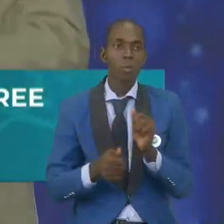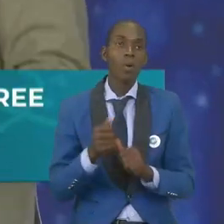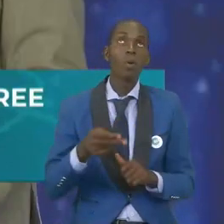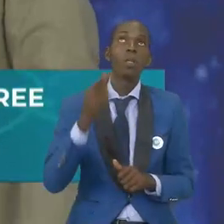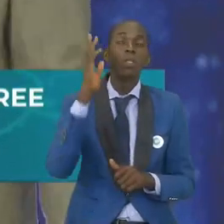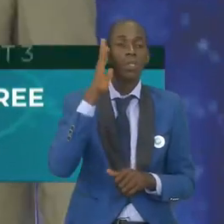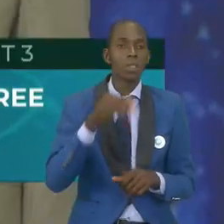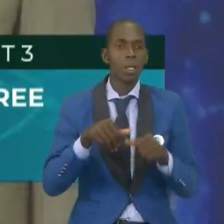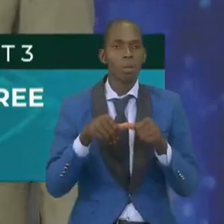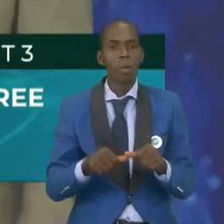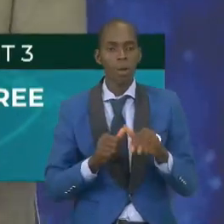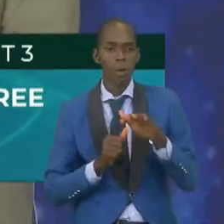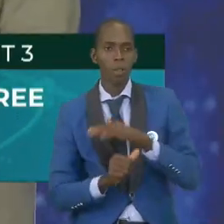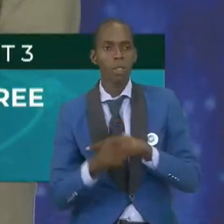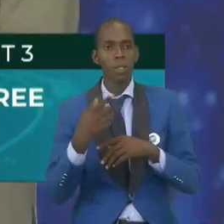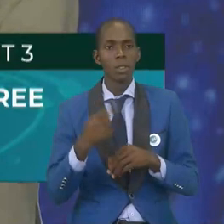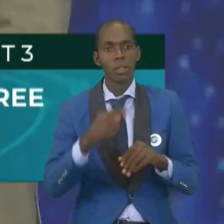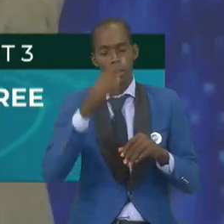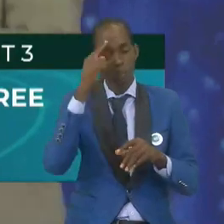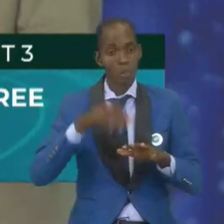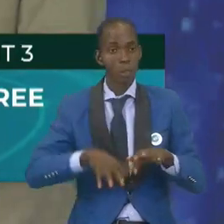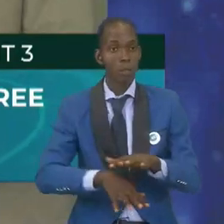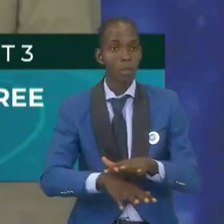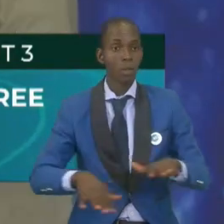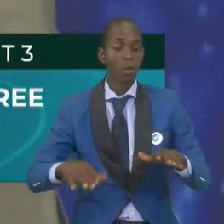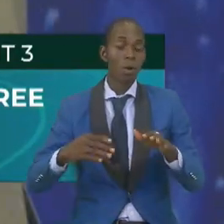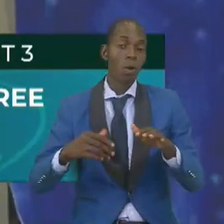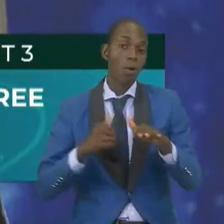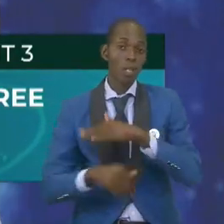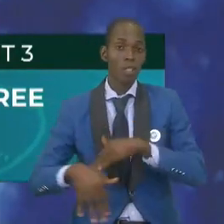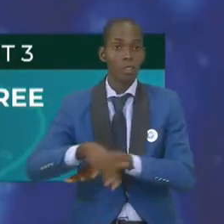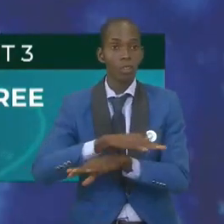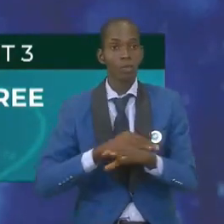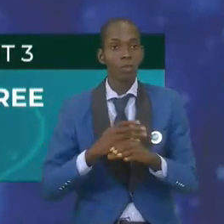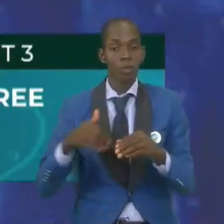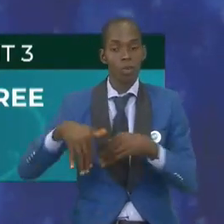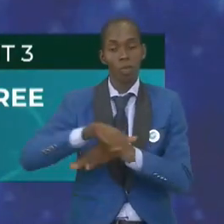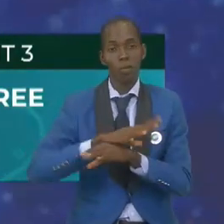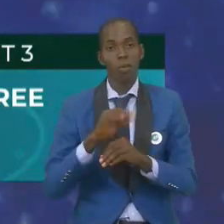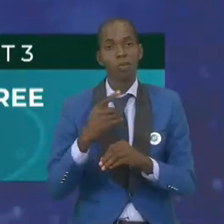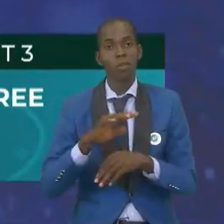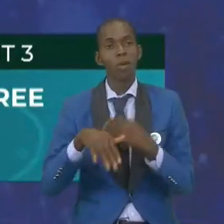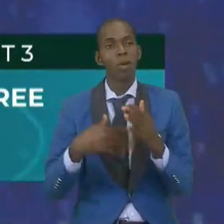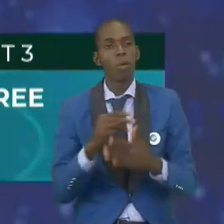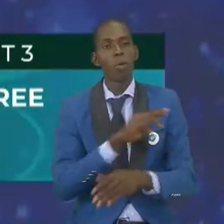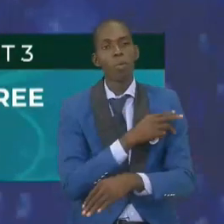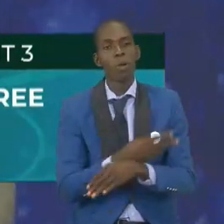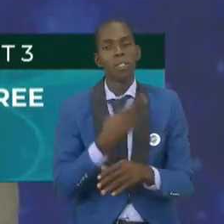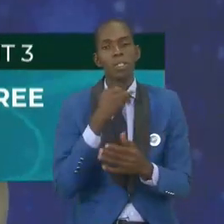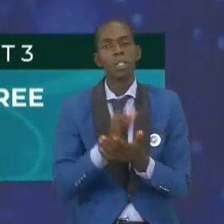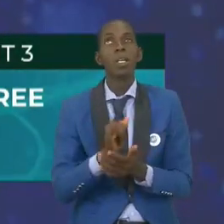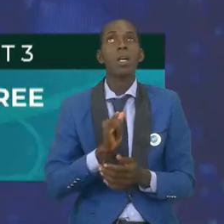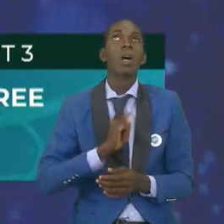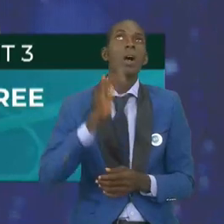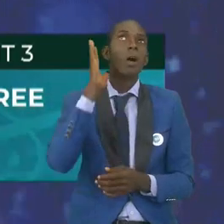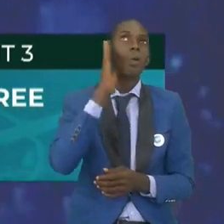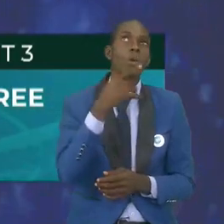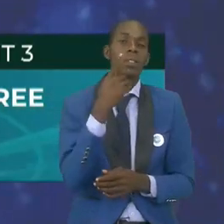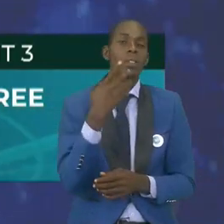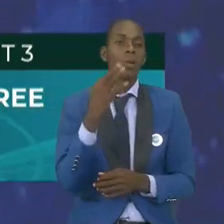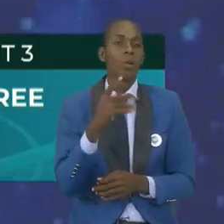Celui qui demeure sous l'abri du Très-Haut repose à l'ombre du Tout-Puissant. Verset 2.